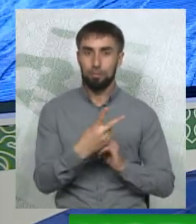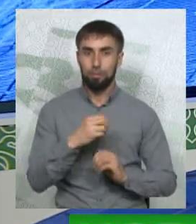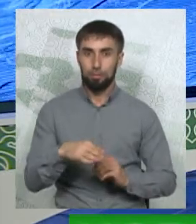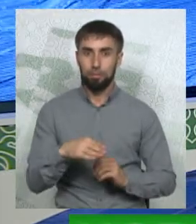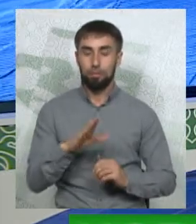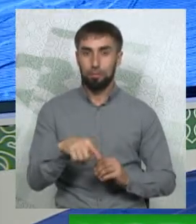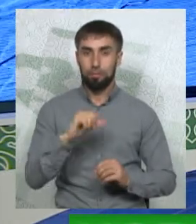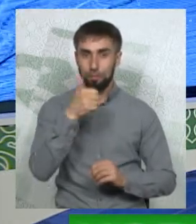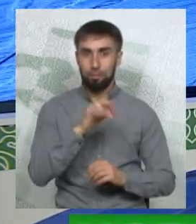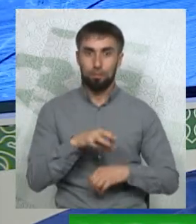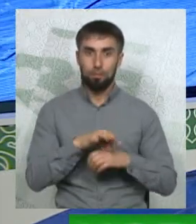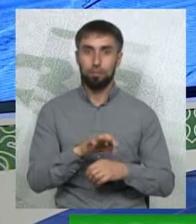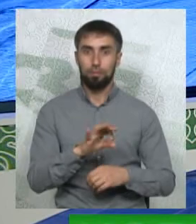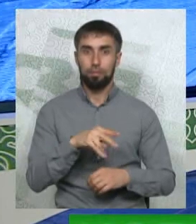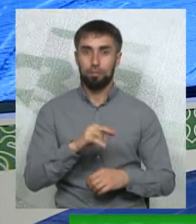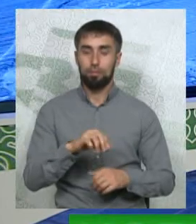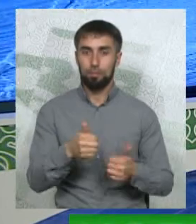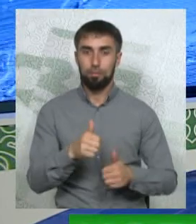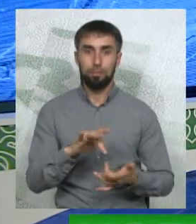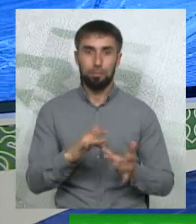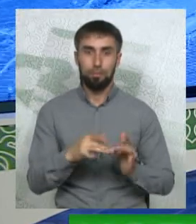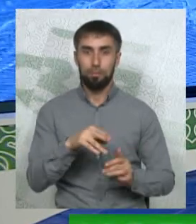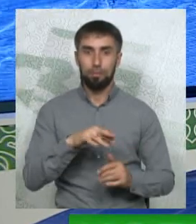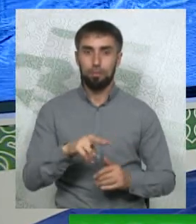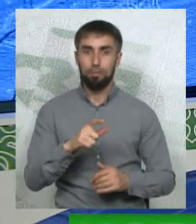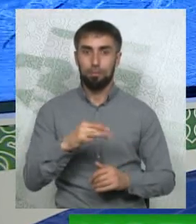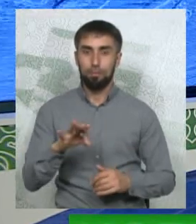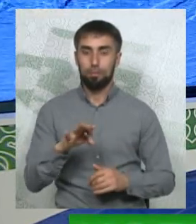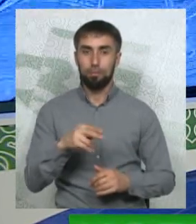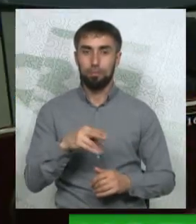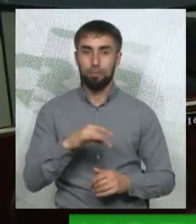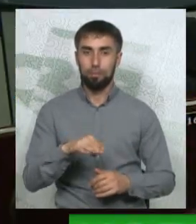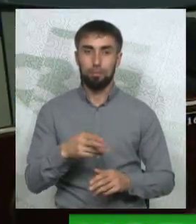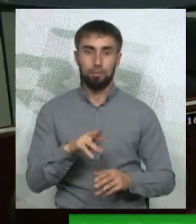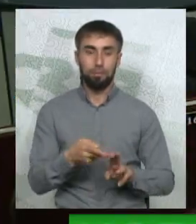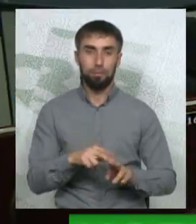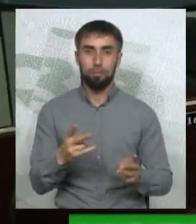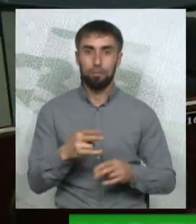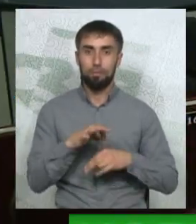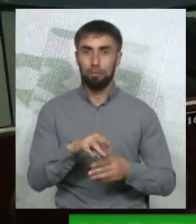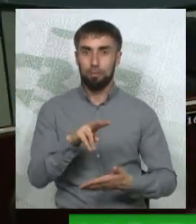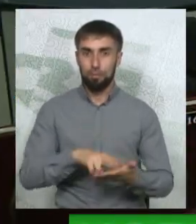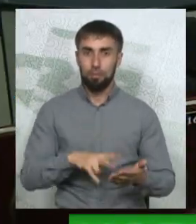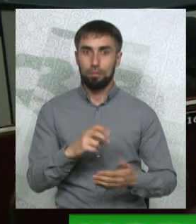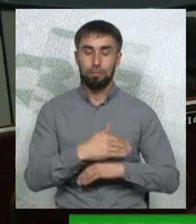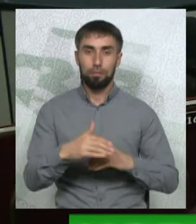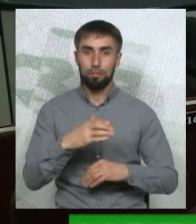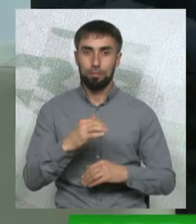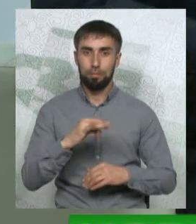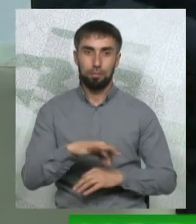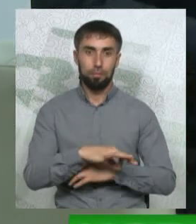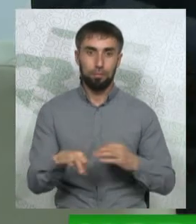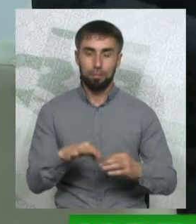лет в этом году он пройдет в онлайн формате на интернет-портале эко диктант для этого нужно пройти регистрацию на официальном сайте проекта